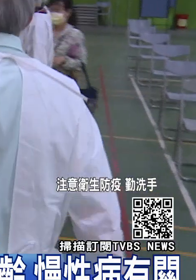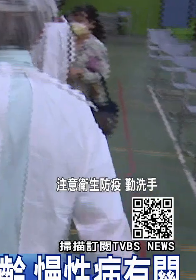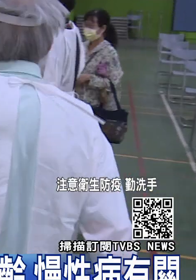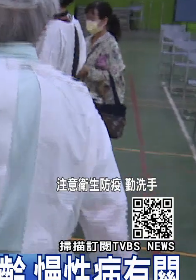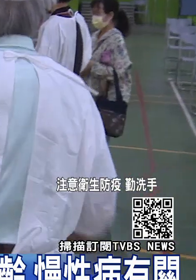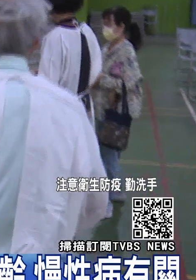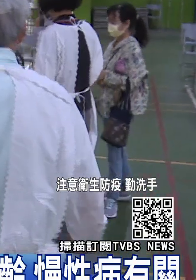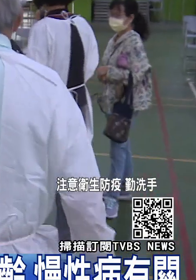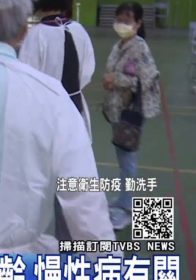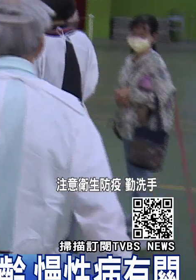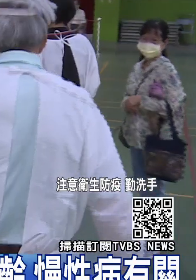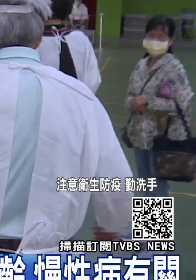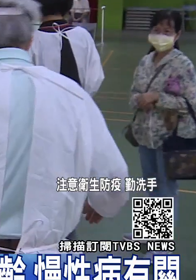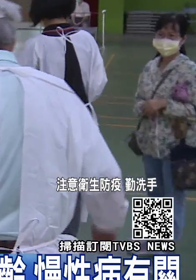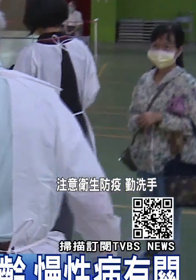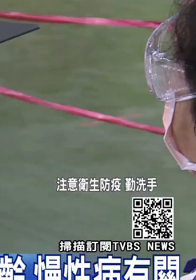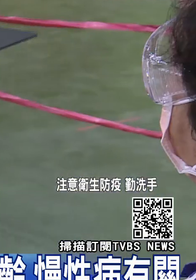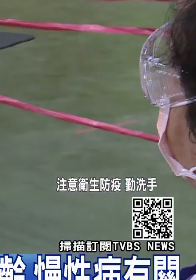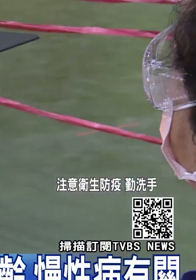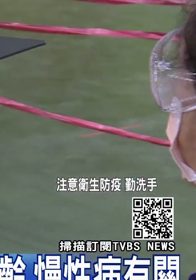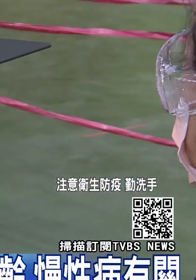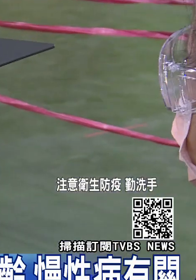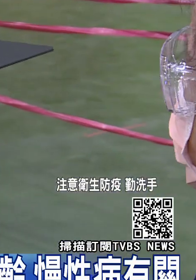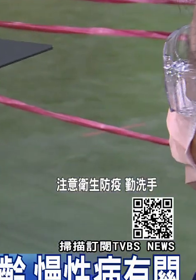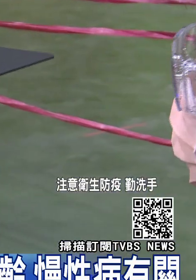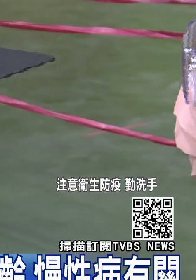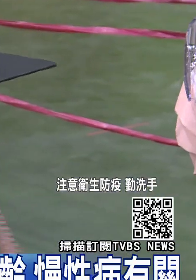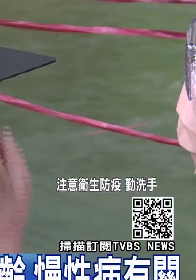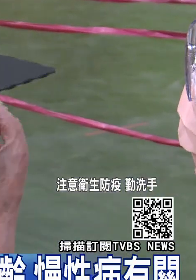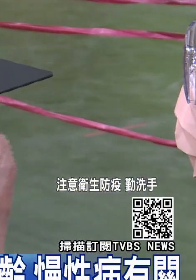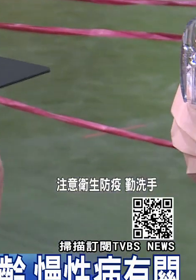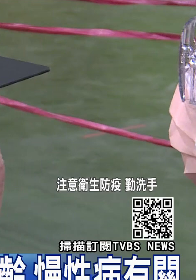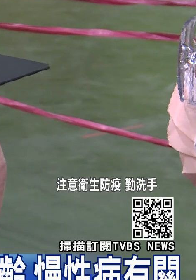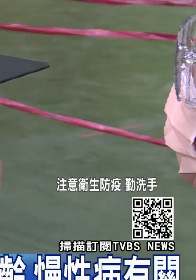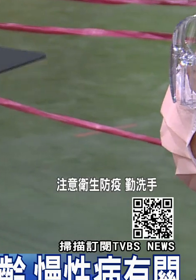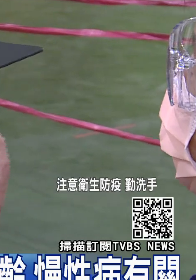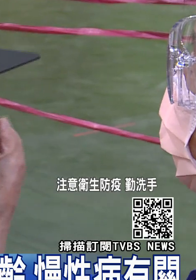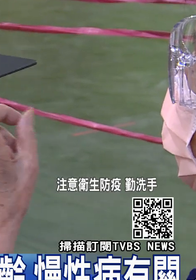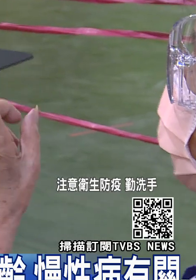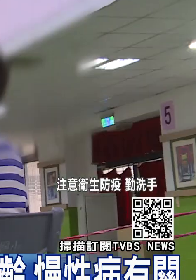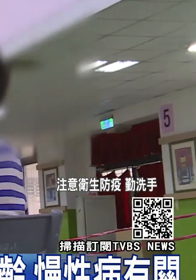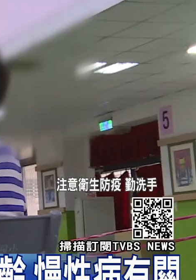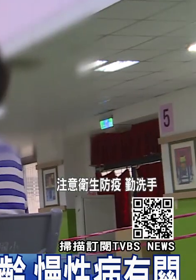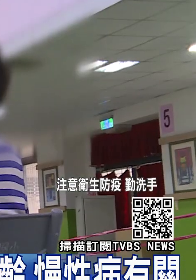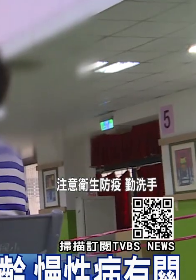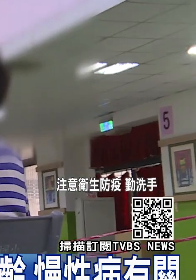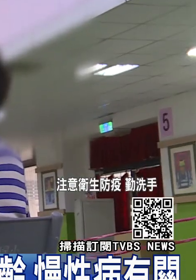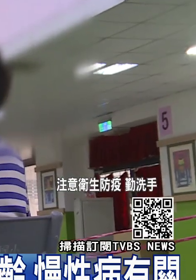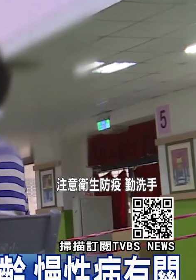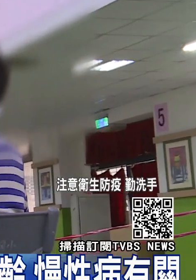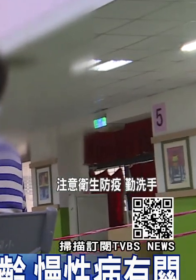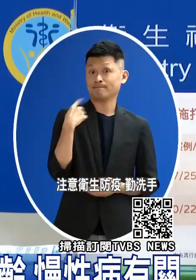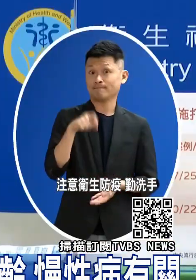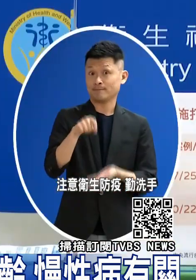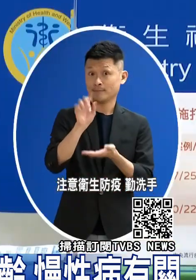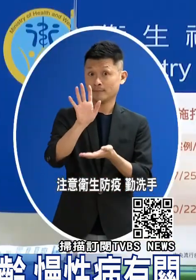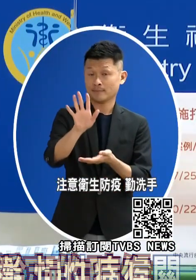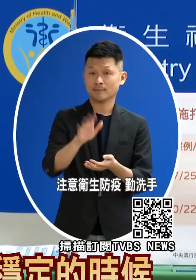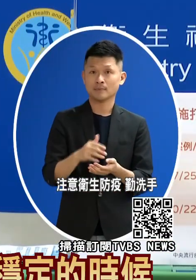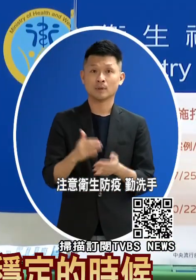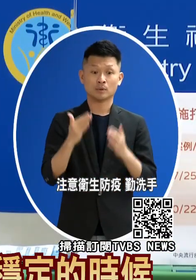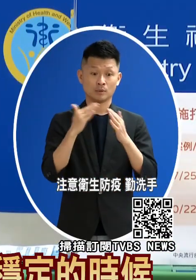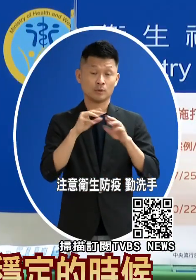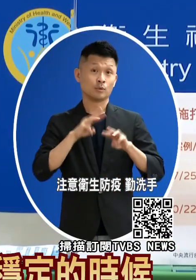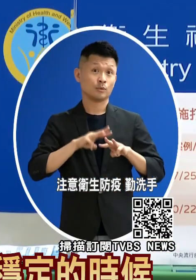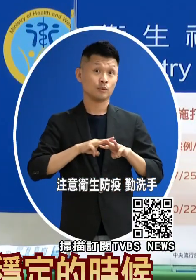龄以及慢性病有关。不过指挥中心也首次提到，身体状况差、慢性病不稳的长者先暂缓施打。